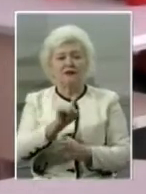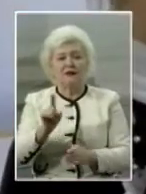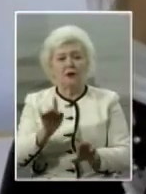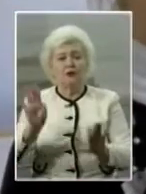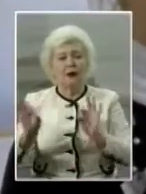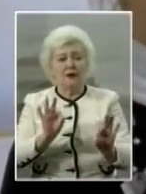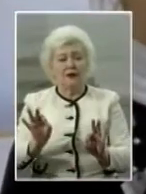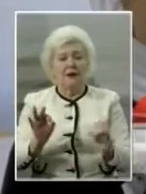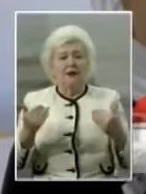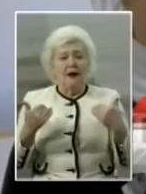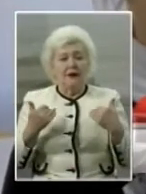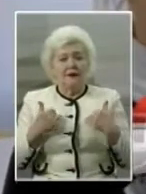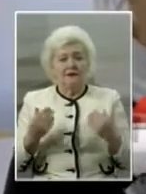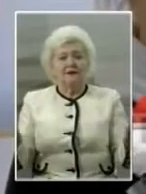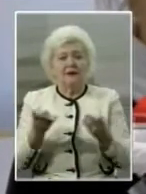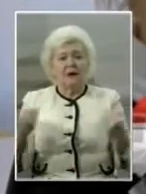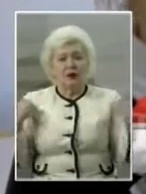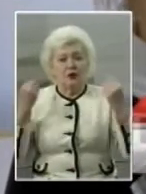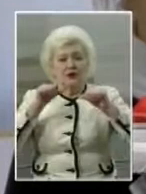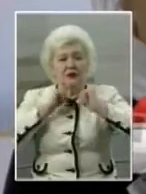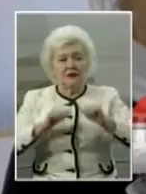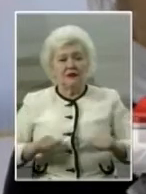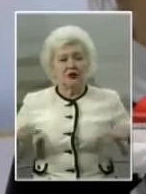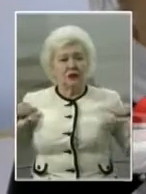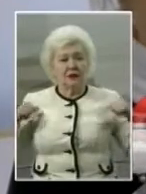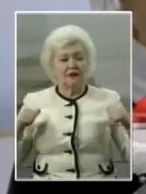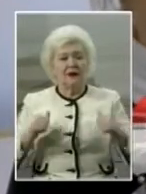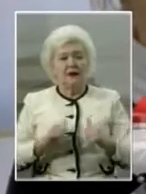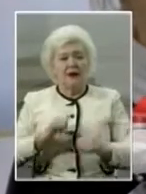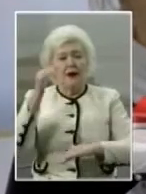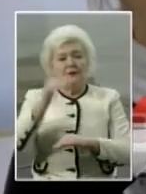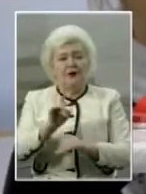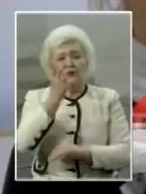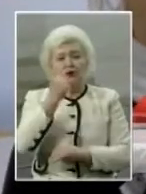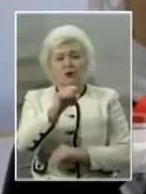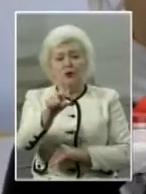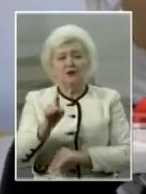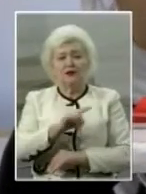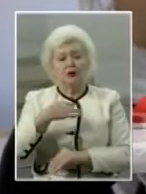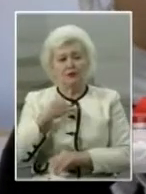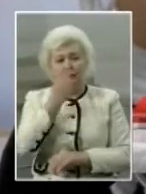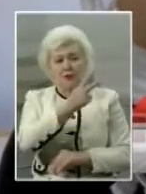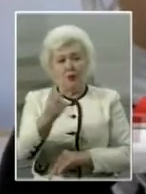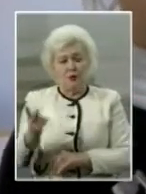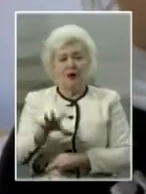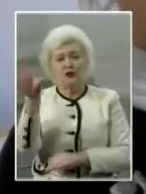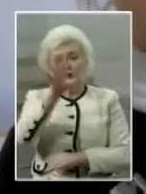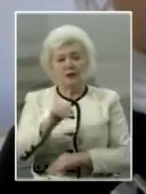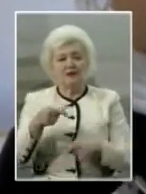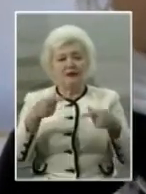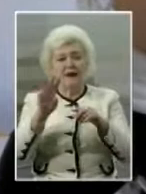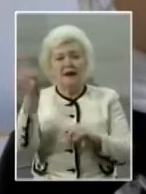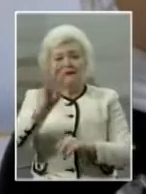положенні. Треба одягати жилети вечором, коли ти йдеш, щоб тебе побачили. Там сірі